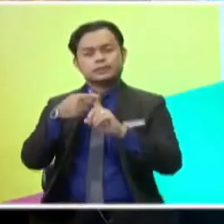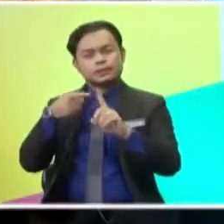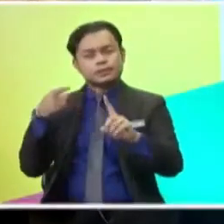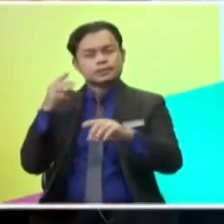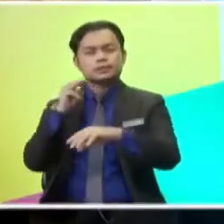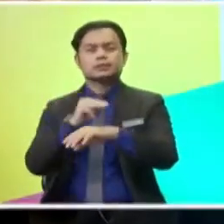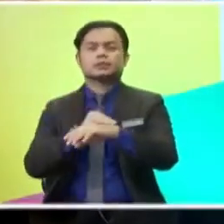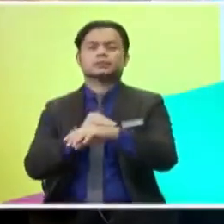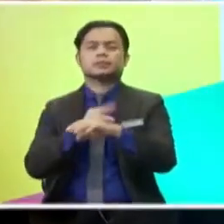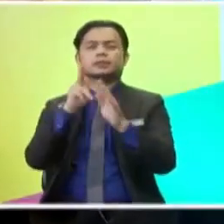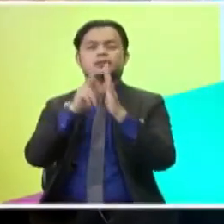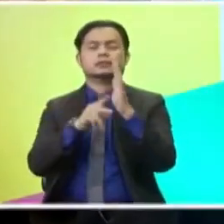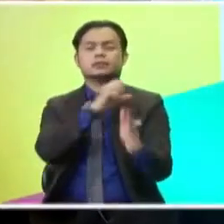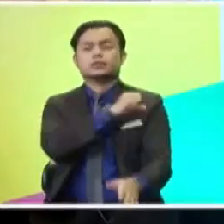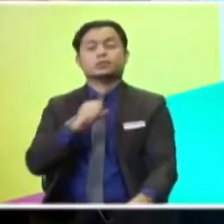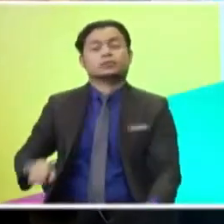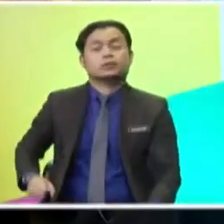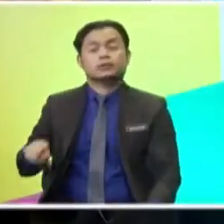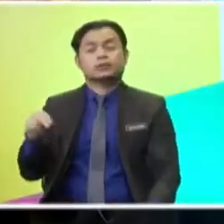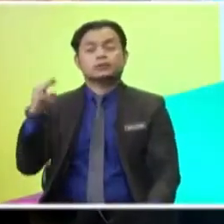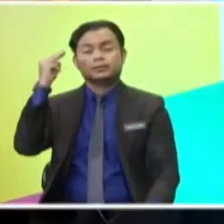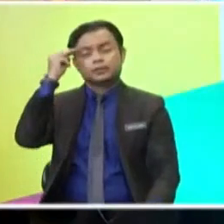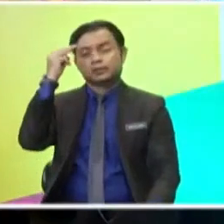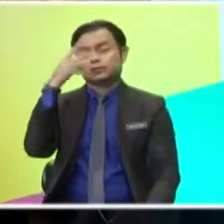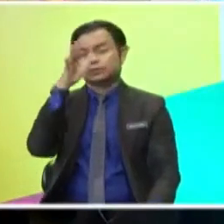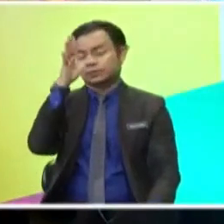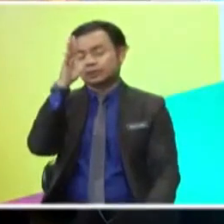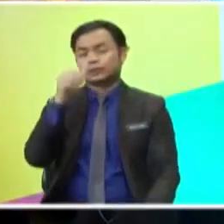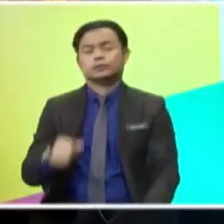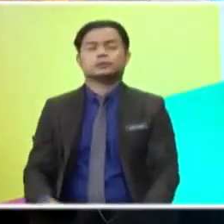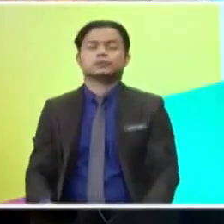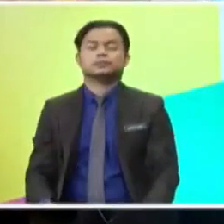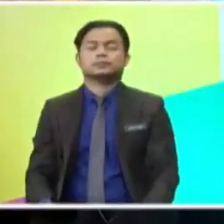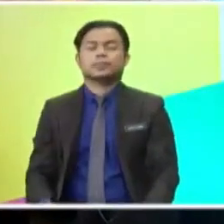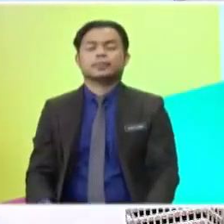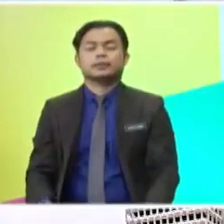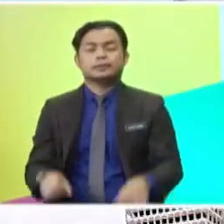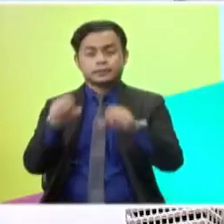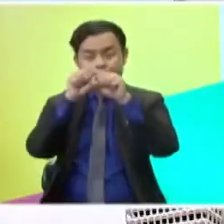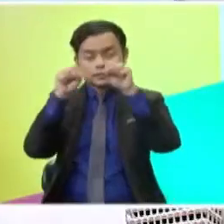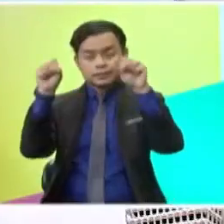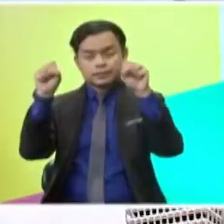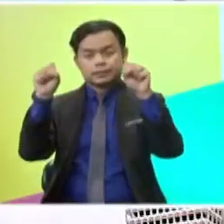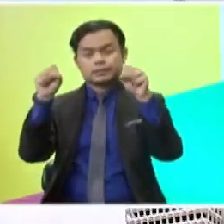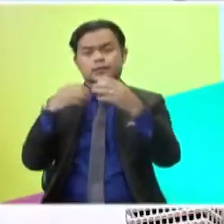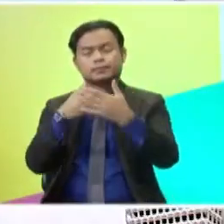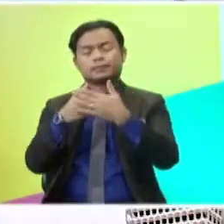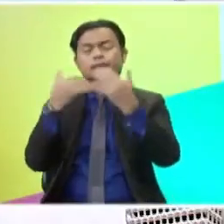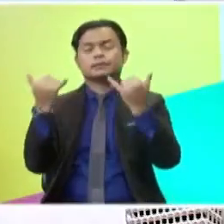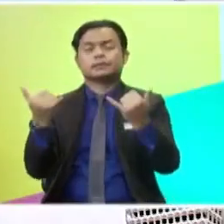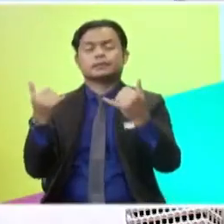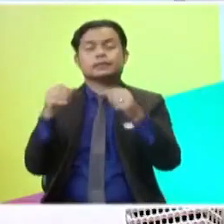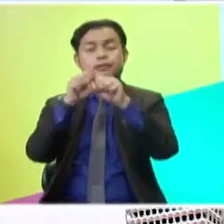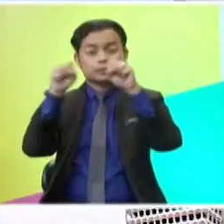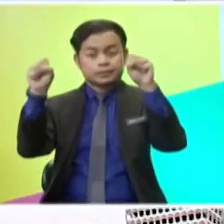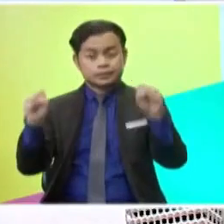lagi, sehinggalah ke sekarang, walau apa pun cabarannya, walau siapa pun penjajahnya, sistem raja-raja sebagai sistem